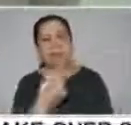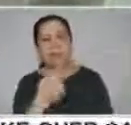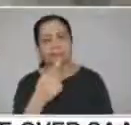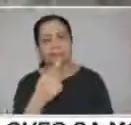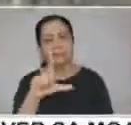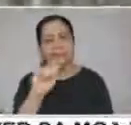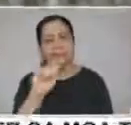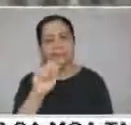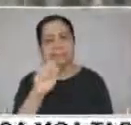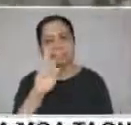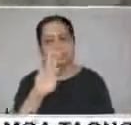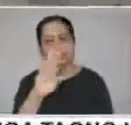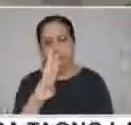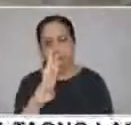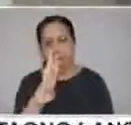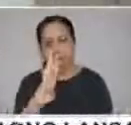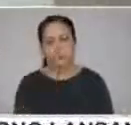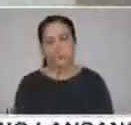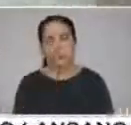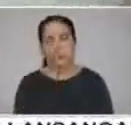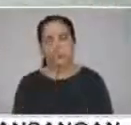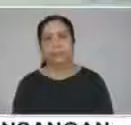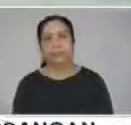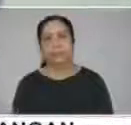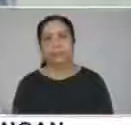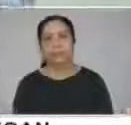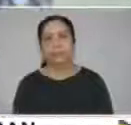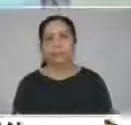dahil halos mag-isang taon na tayo dito.